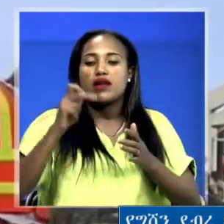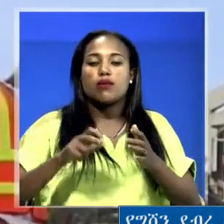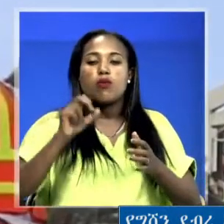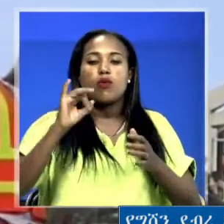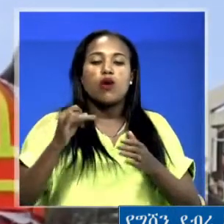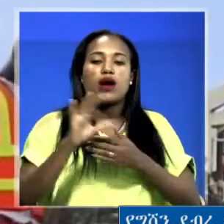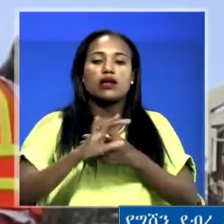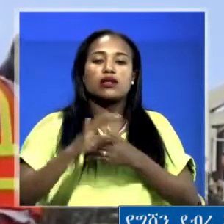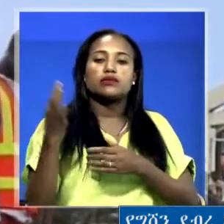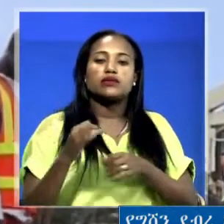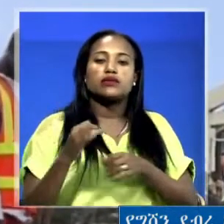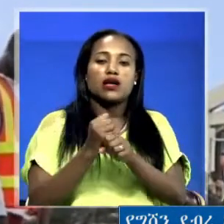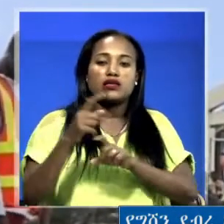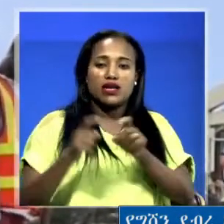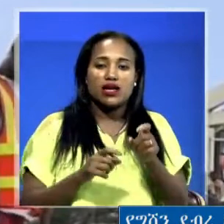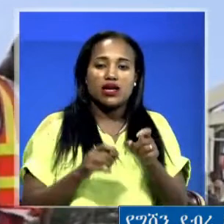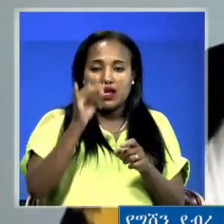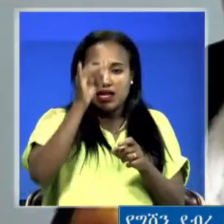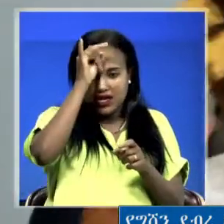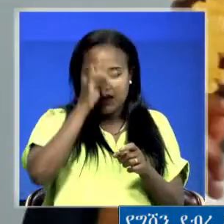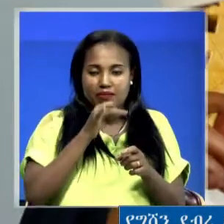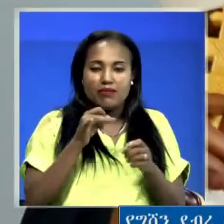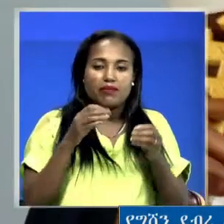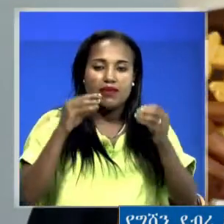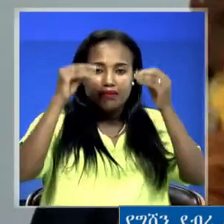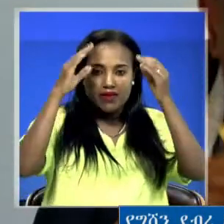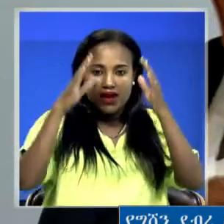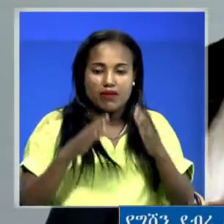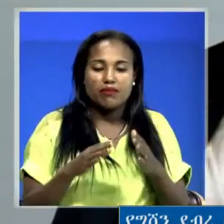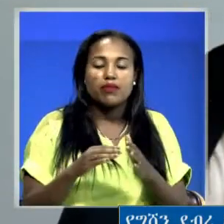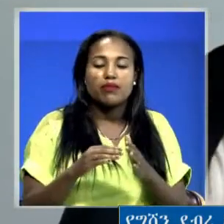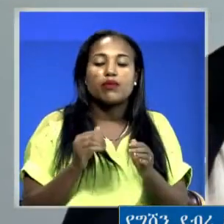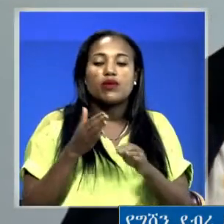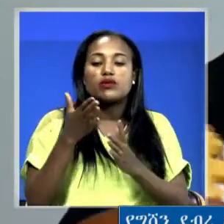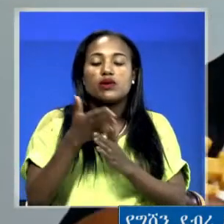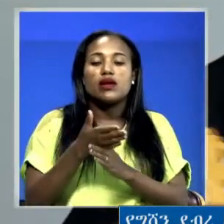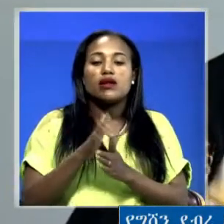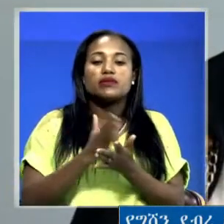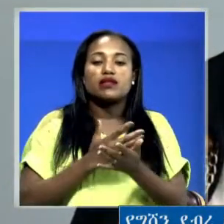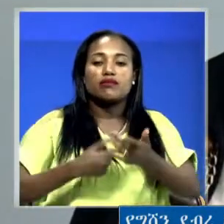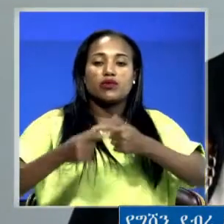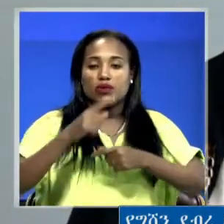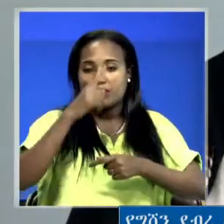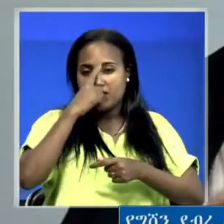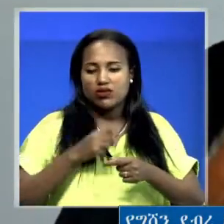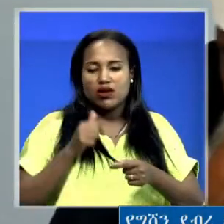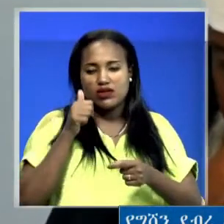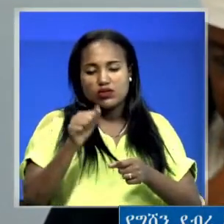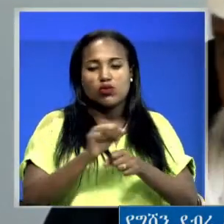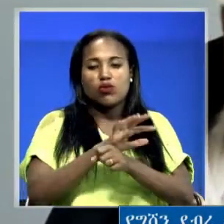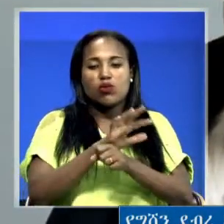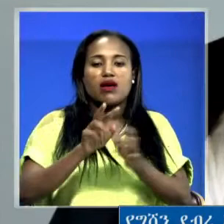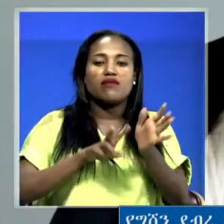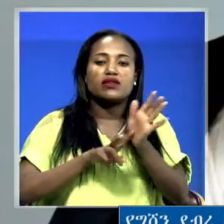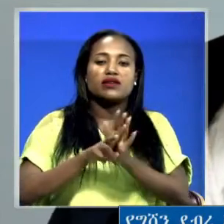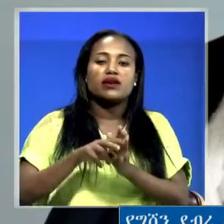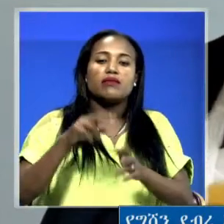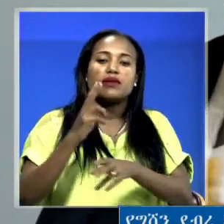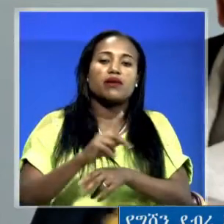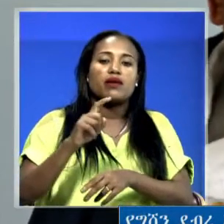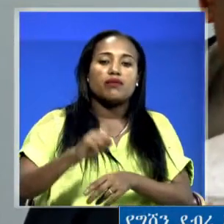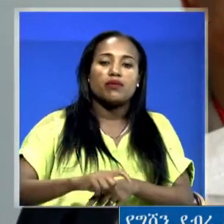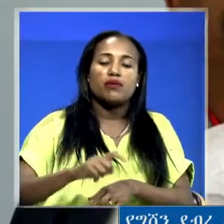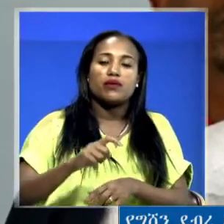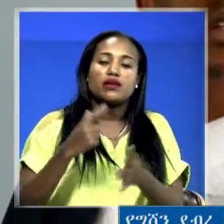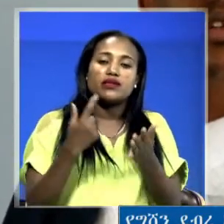ዞን ሀገረ ስብከት ስራ አስኪያጅ ሊቀ ምዕመናን ብርሃን ህይወት እውነቱ በበኩላቸው በበዓሉ ለመሳተፍ የሚመጡ ምዕመናን ራሳቸውን ከኮሮና ቫይረስ መጠበቅ